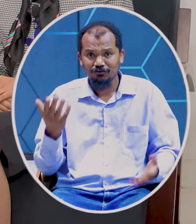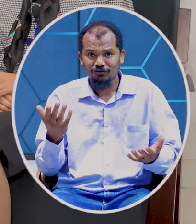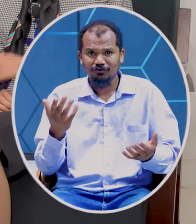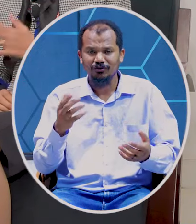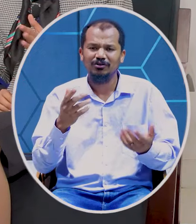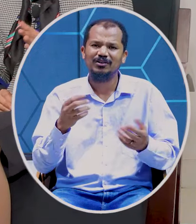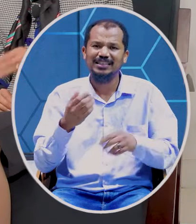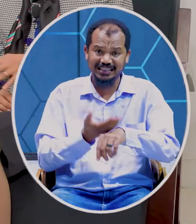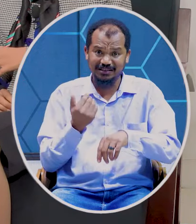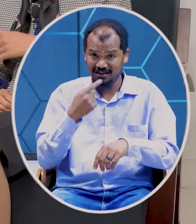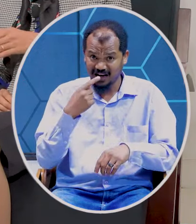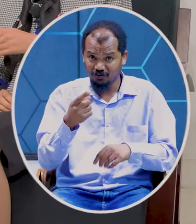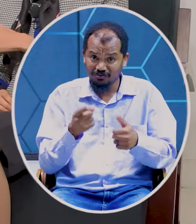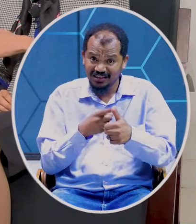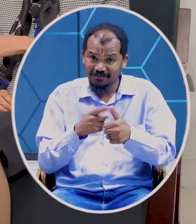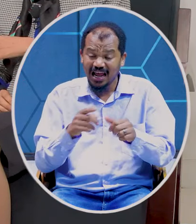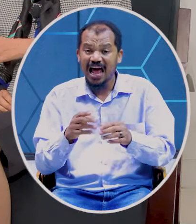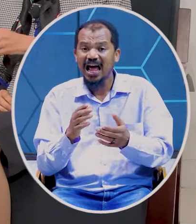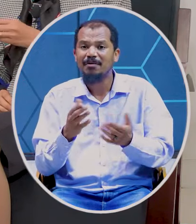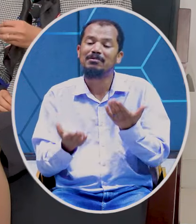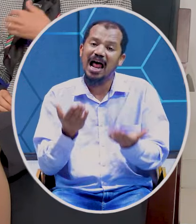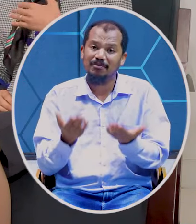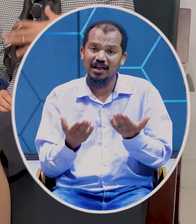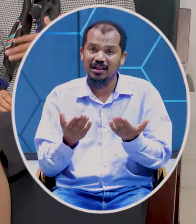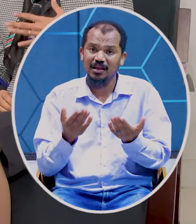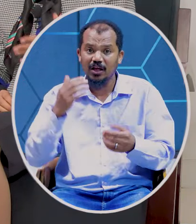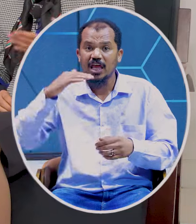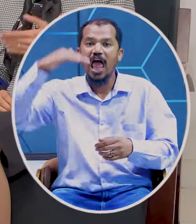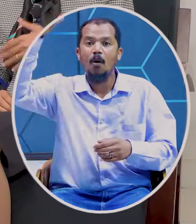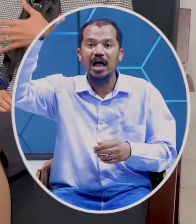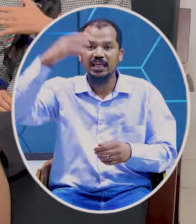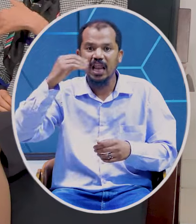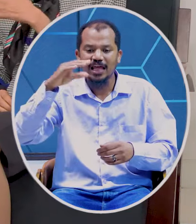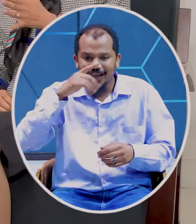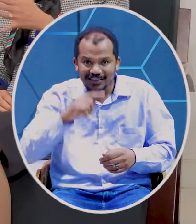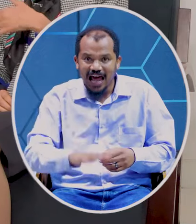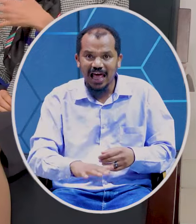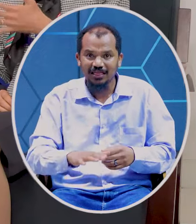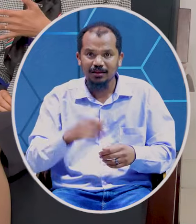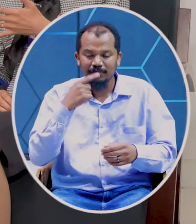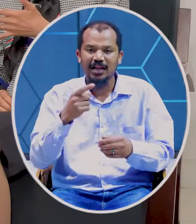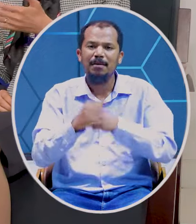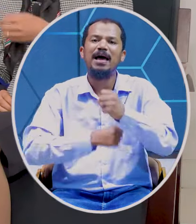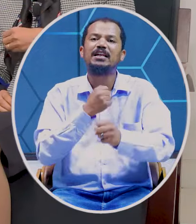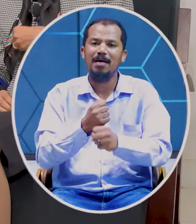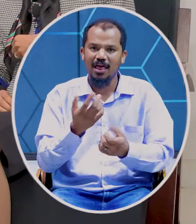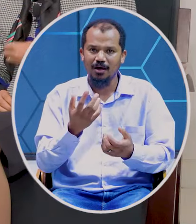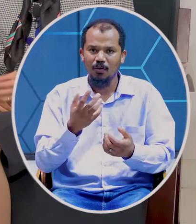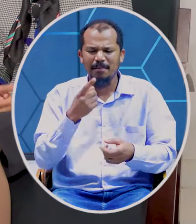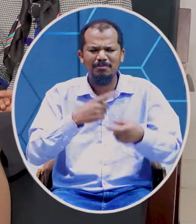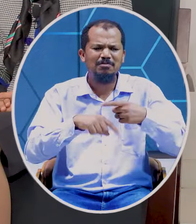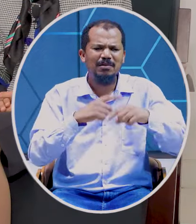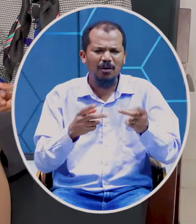ልክ ብሮድሊ ቀደም እንዳለው መጀመሪያ ስንከፍለው ምናልባት ያዋቂ ህፃናት ብለን እንዲሁ በእድሜ ክልል ወይም